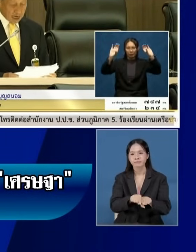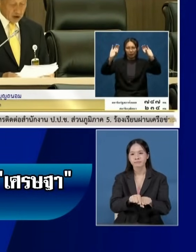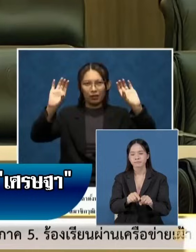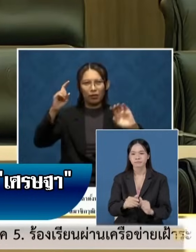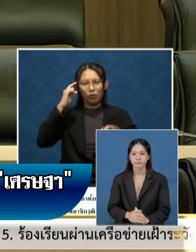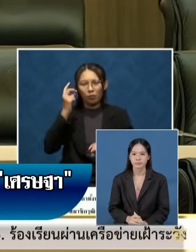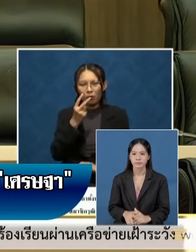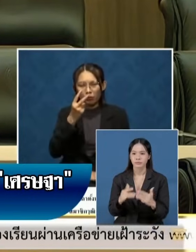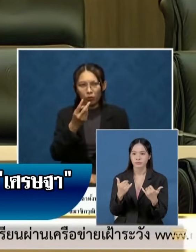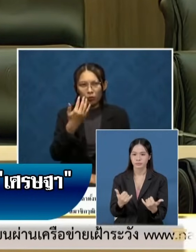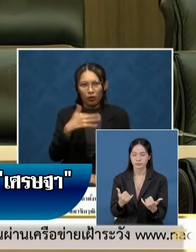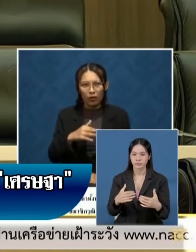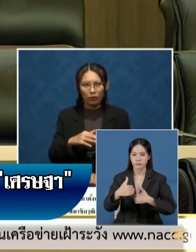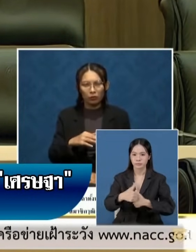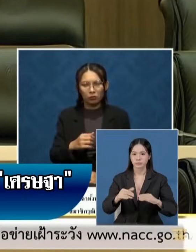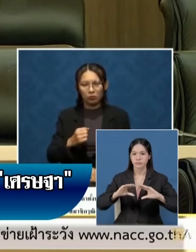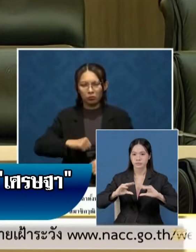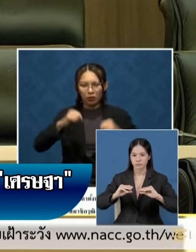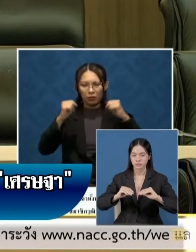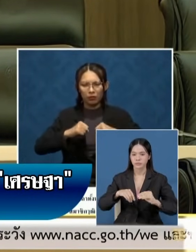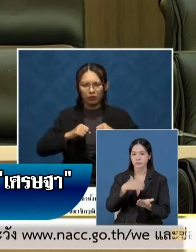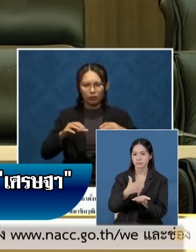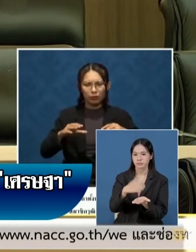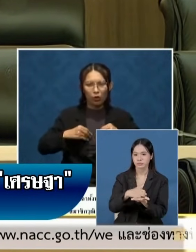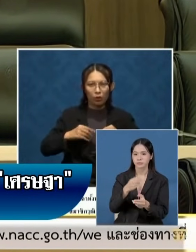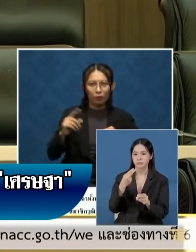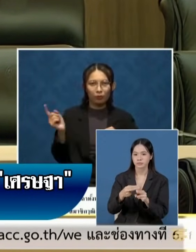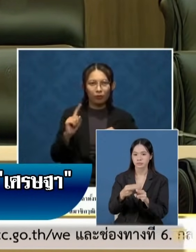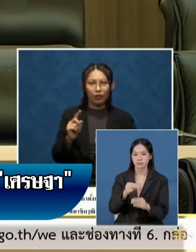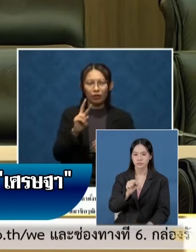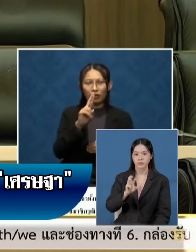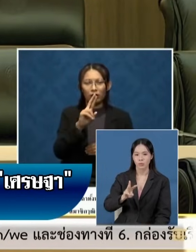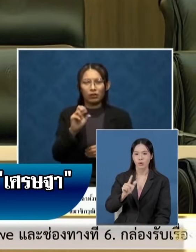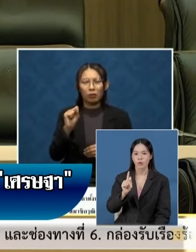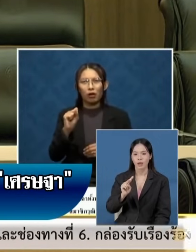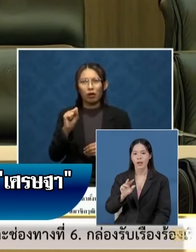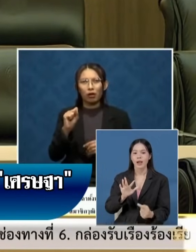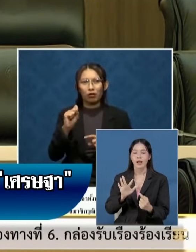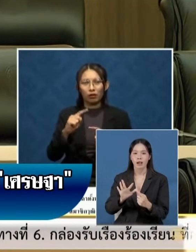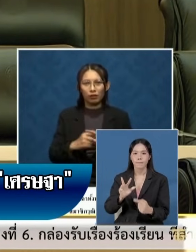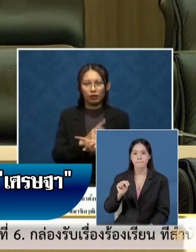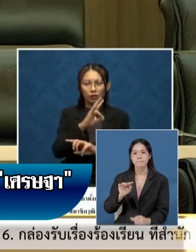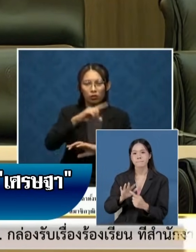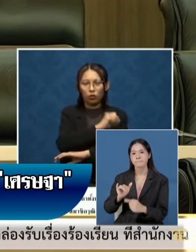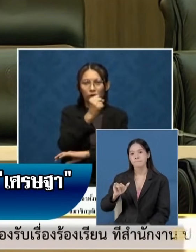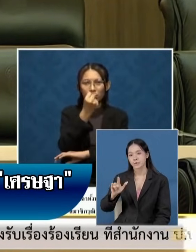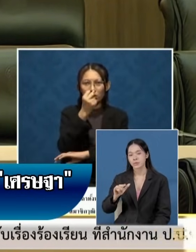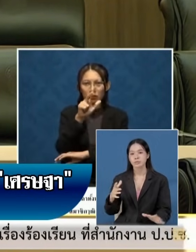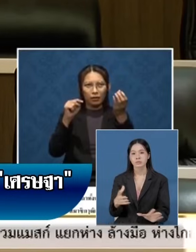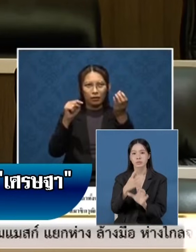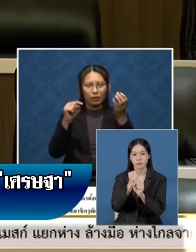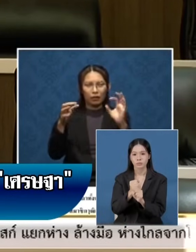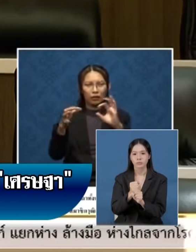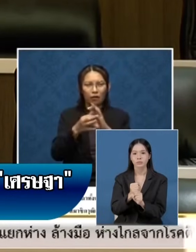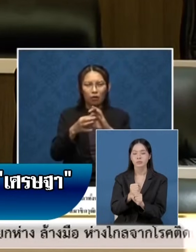ขณะที่ตอนนี้นะคะในห้องประชุมนะคะผู้ที่กำลังอภิปรายอยู่ก็คือสว.คำนูนสิทธิสมานนะคะซึ่งเนื้อหาโดยรวมนะคะที่ส